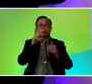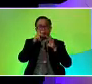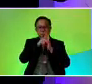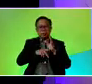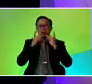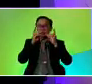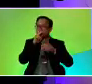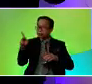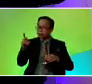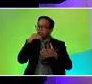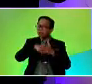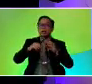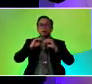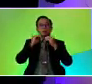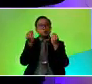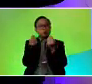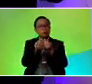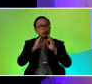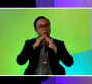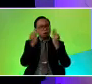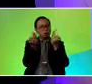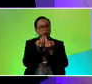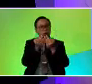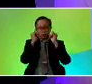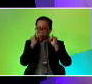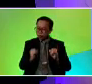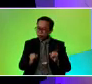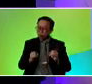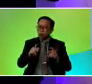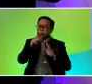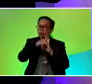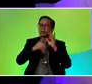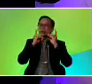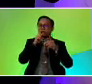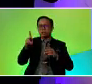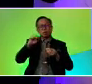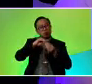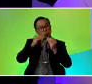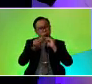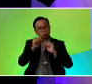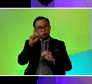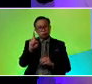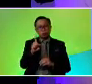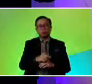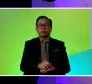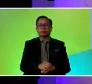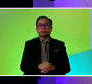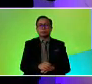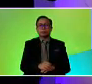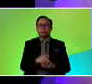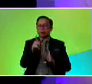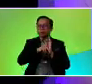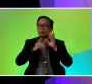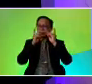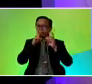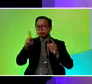berada dalam komunity pendidikan adalah nomor satu oke sebab itulah kita perlukan Oke pendidikan